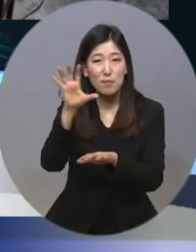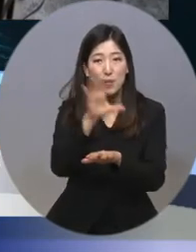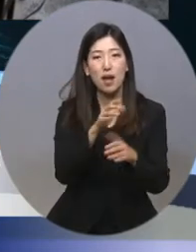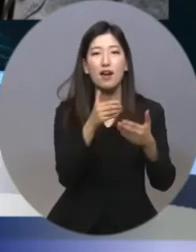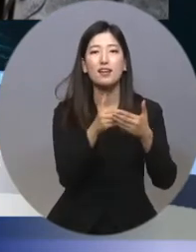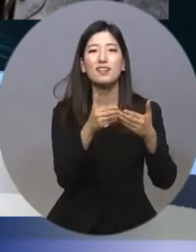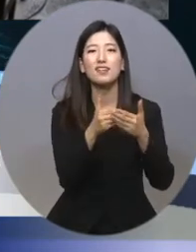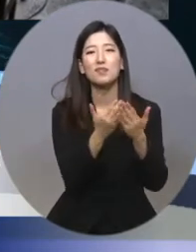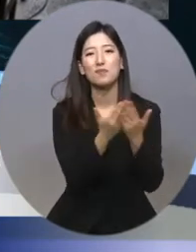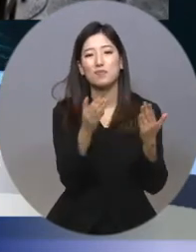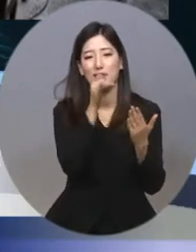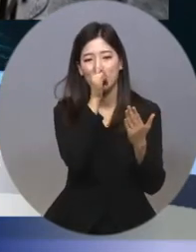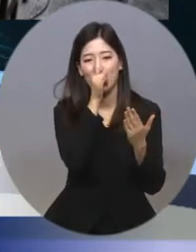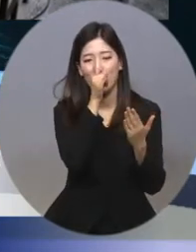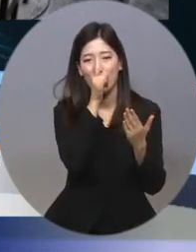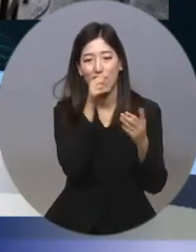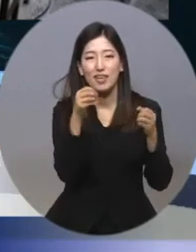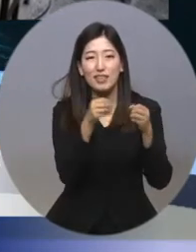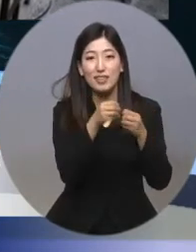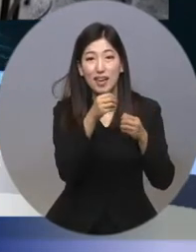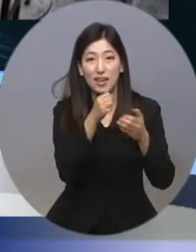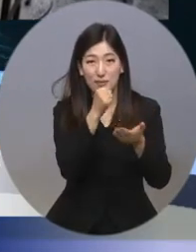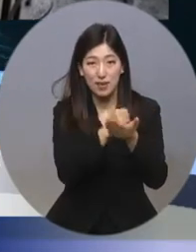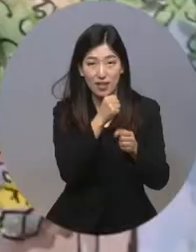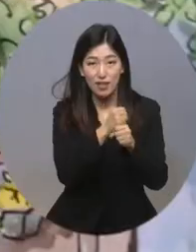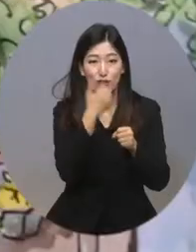있습니다. 이소영 기자가 소개합니다.